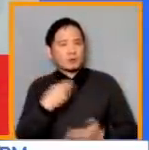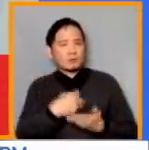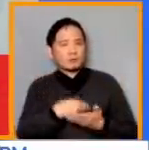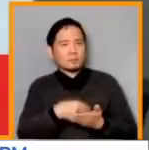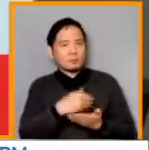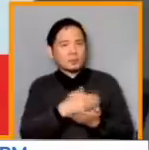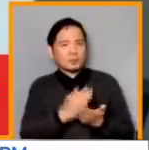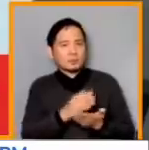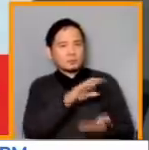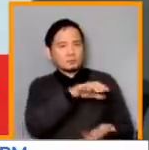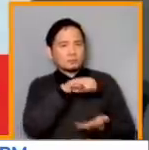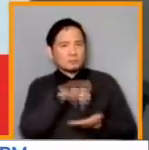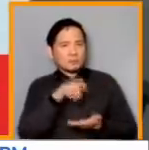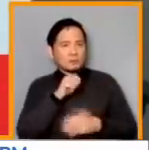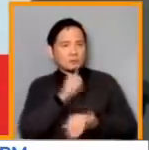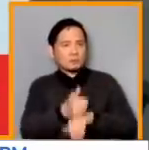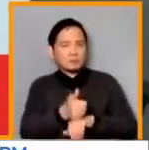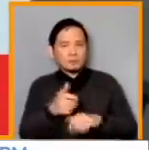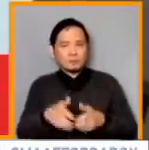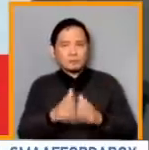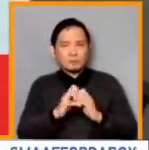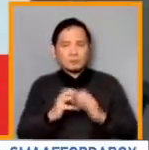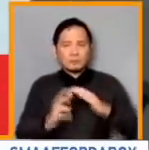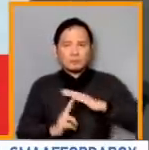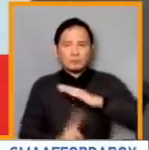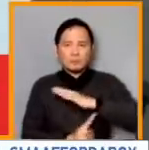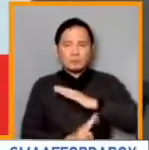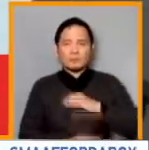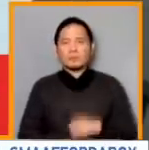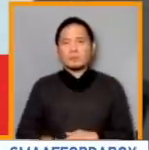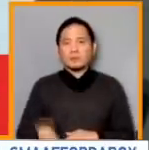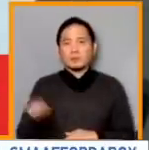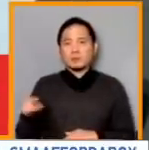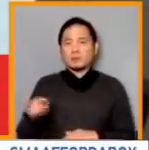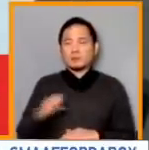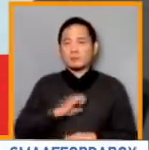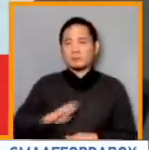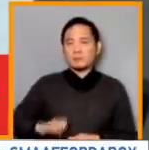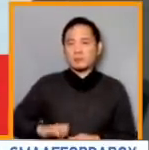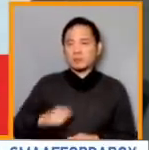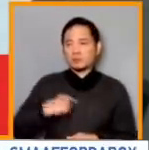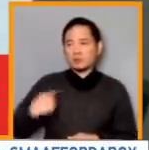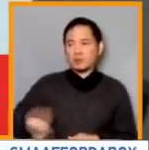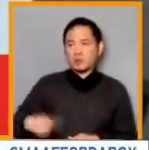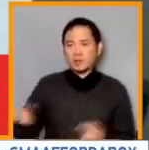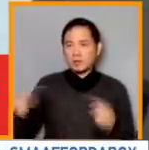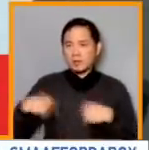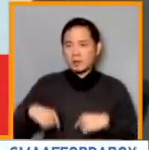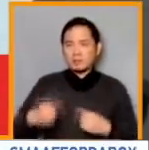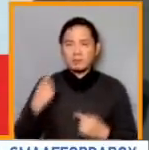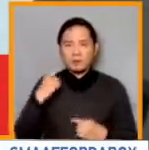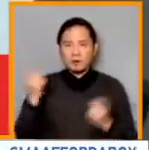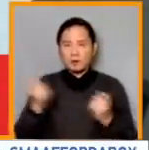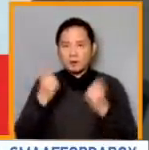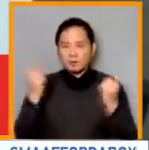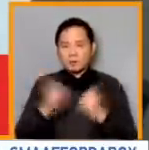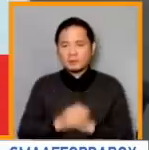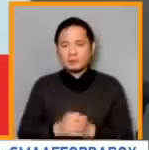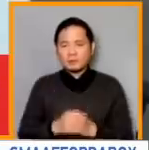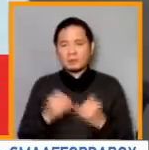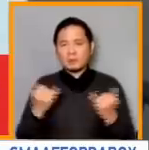Dumalo si Chinese Ambassador Huang Xiliang sa seremonya. Ayon kay Huang, Ito na ang 16th na